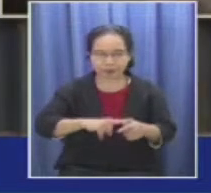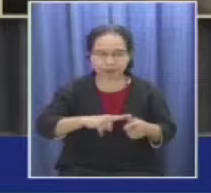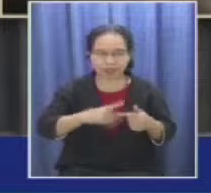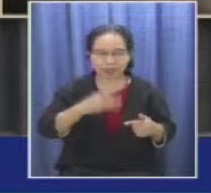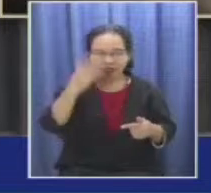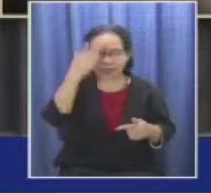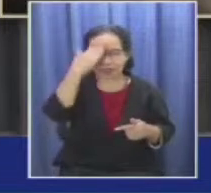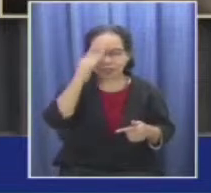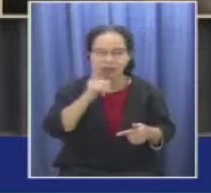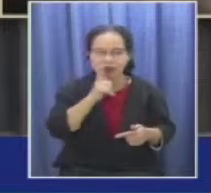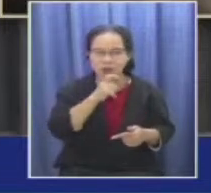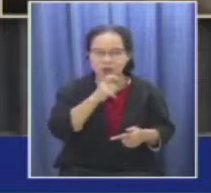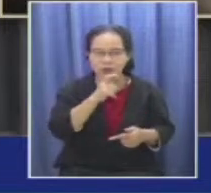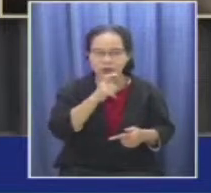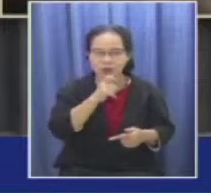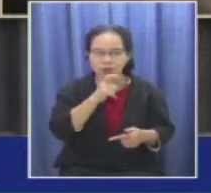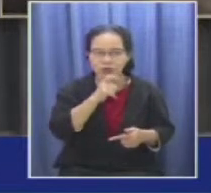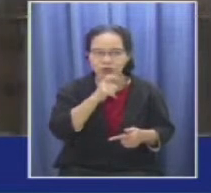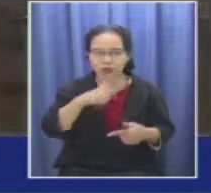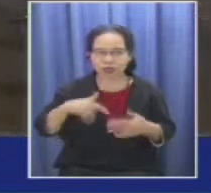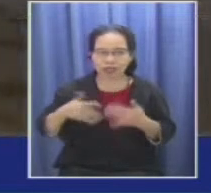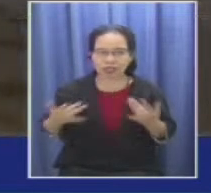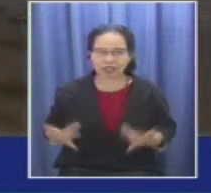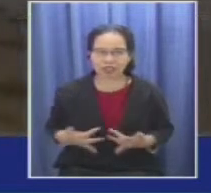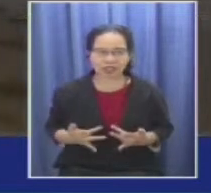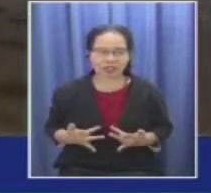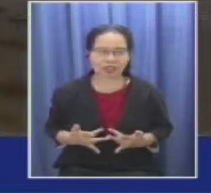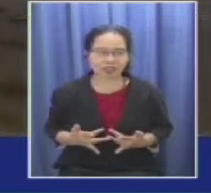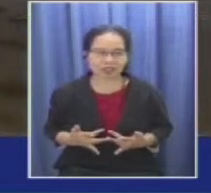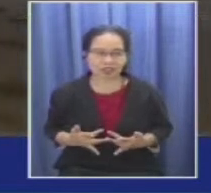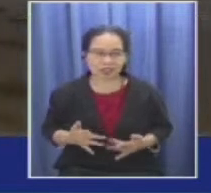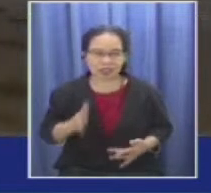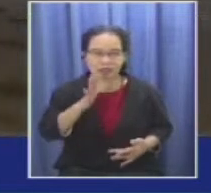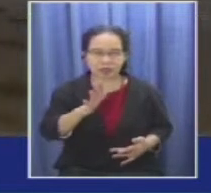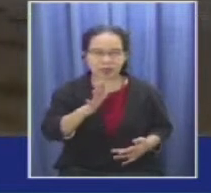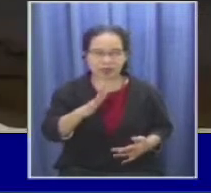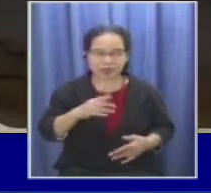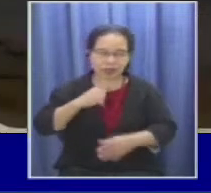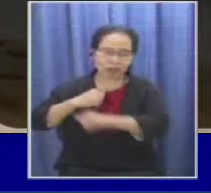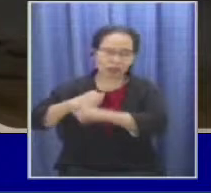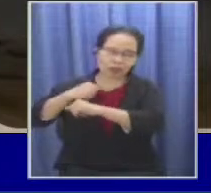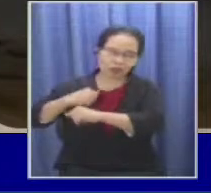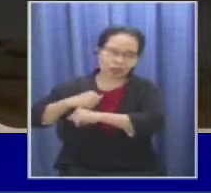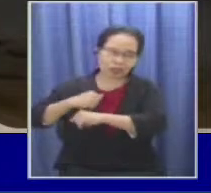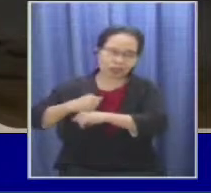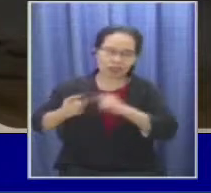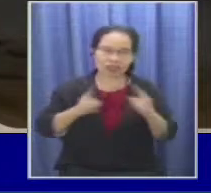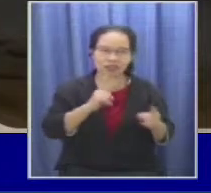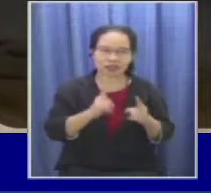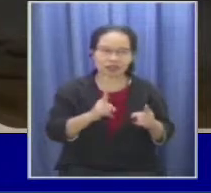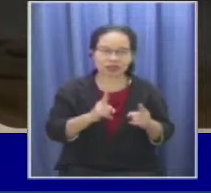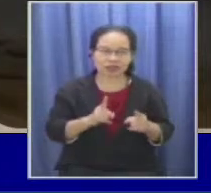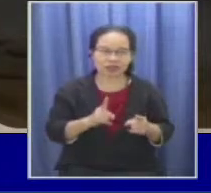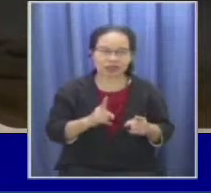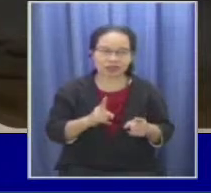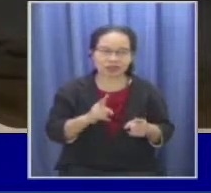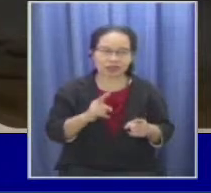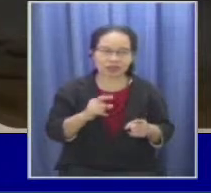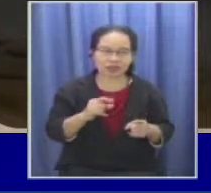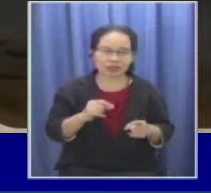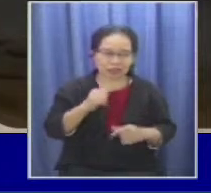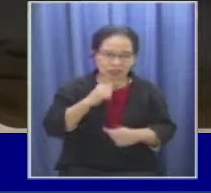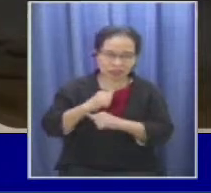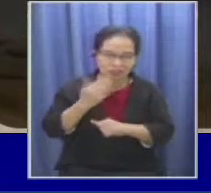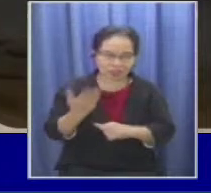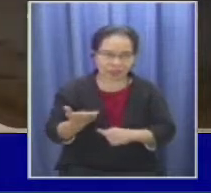na ni bejo na bisa no ne ade won akoma mu efaton odi abaya bi a mema nu se ne pe na peso hunu be ma